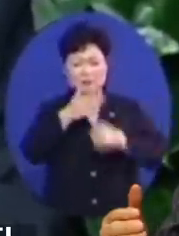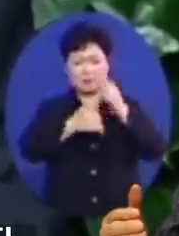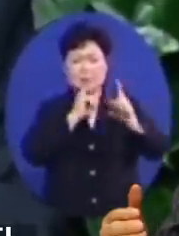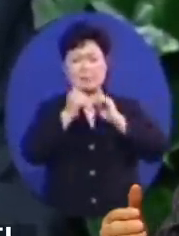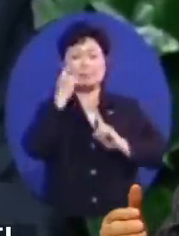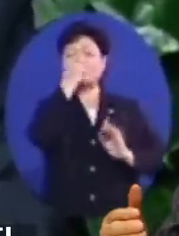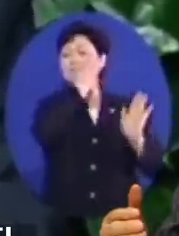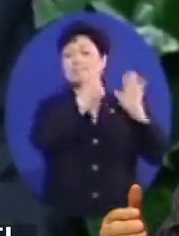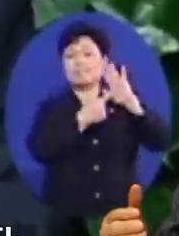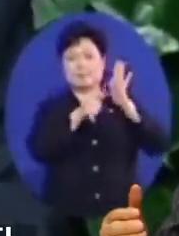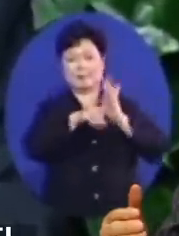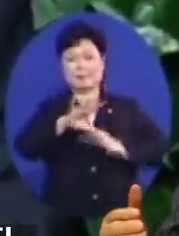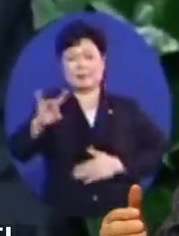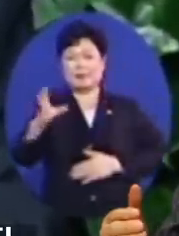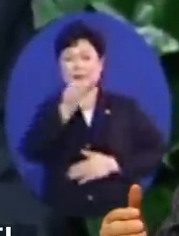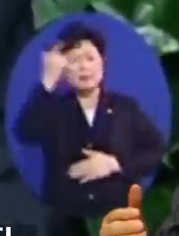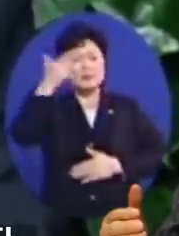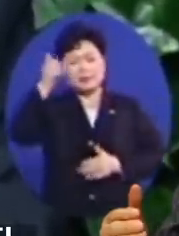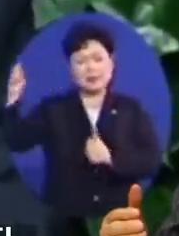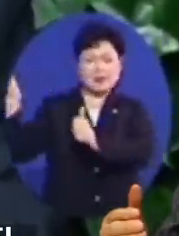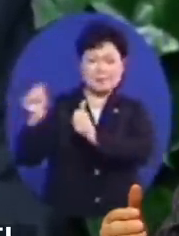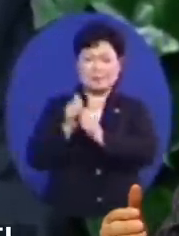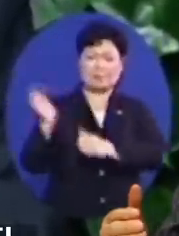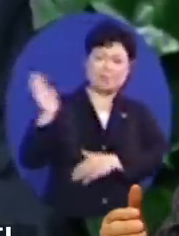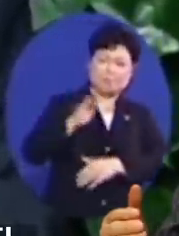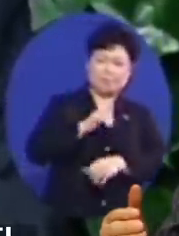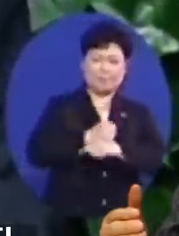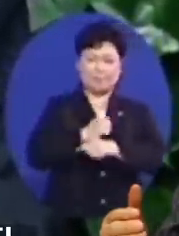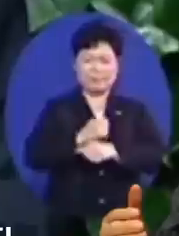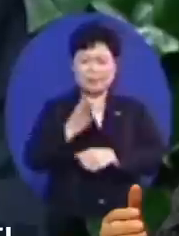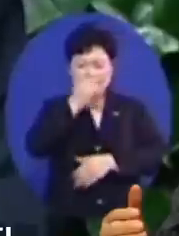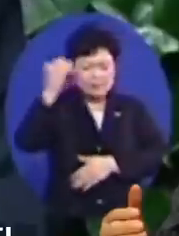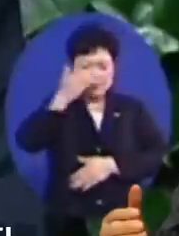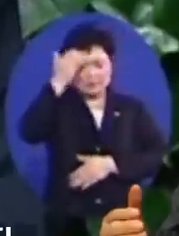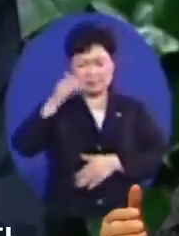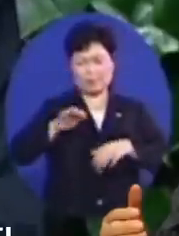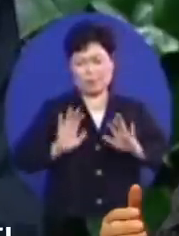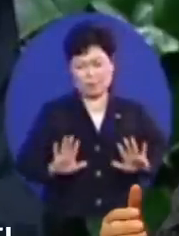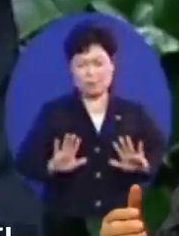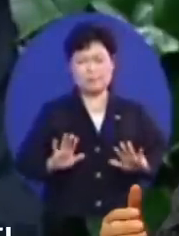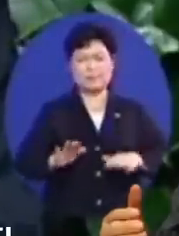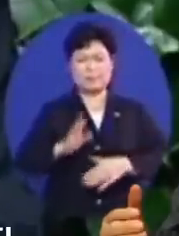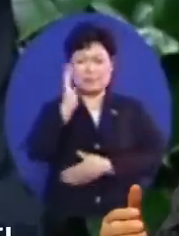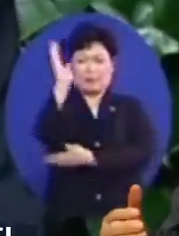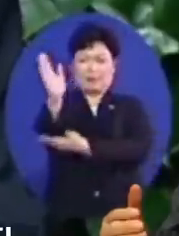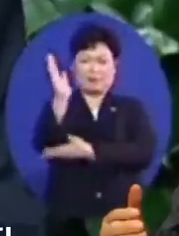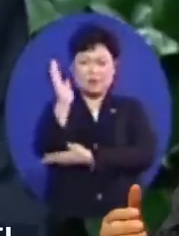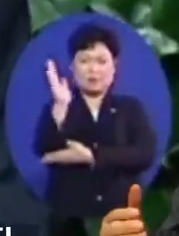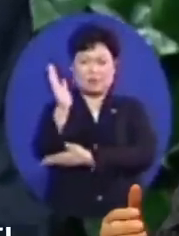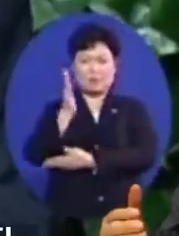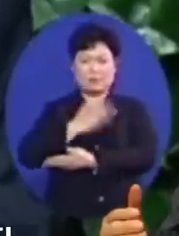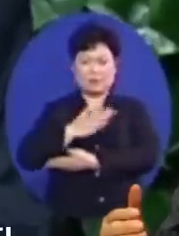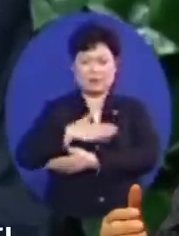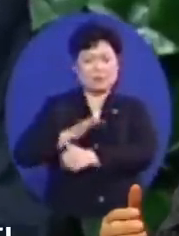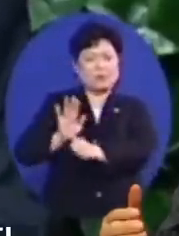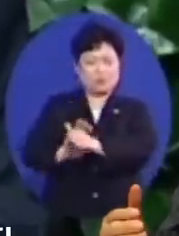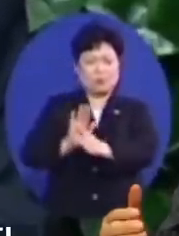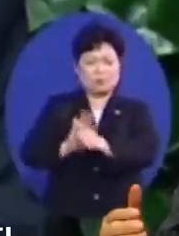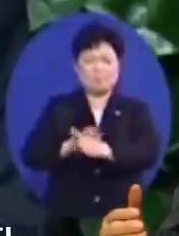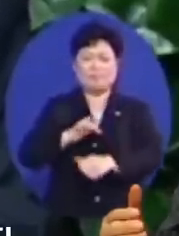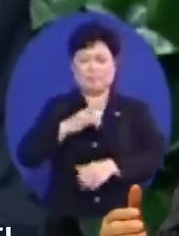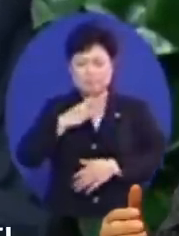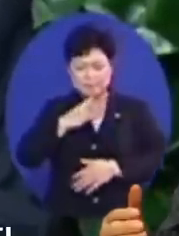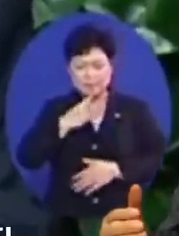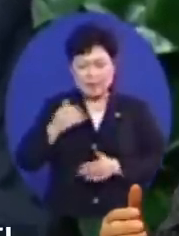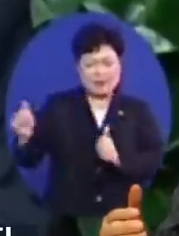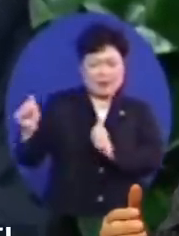나갈 때마다 성령님 같이 나갑시다. 성령님이 오늘 설교자시고 나는 돕는 자에 불과합니다.